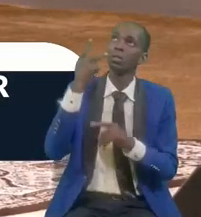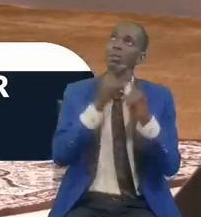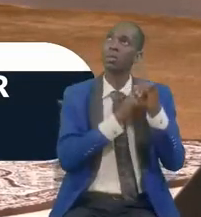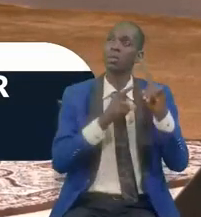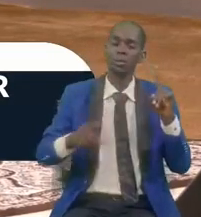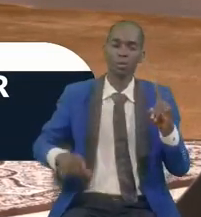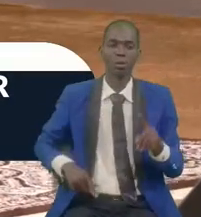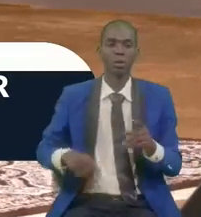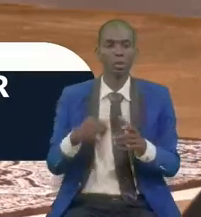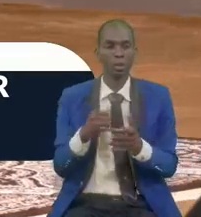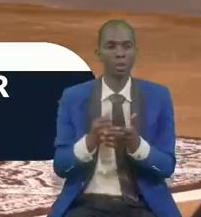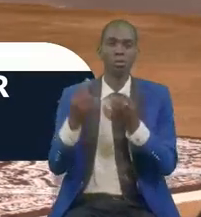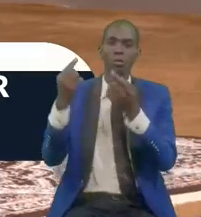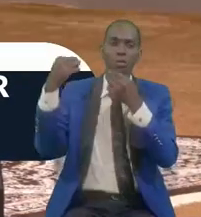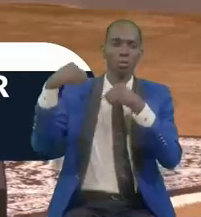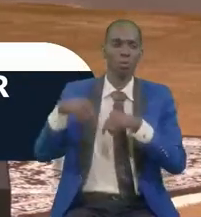face.